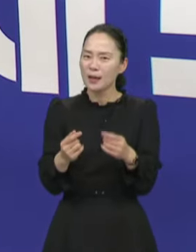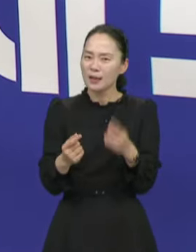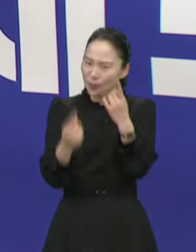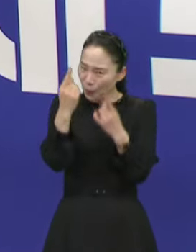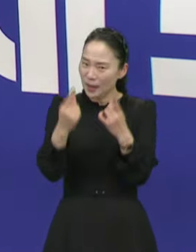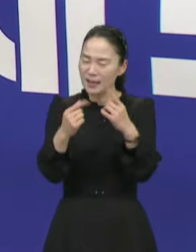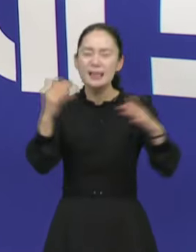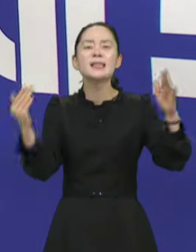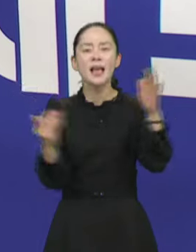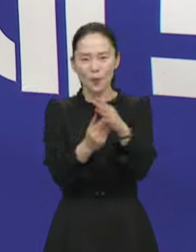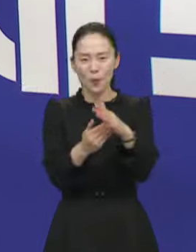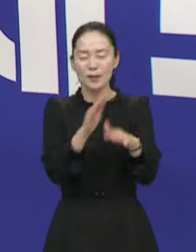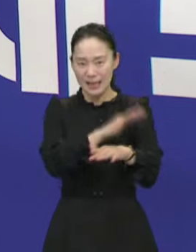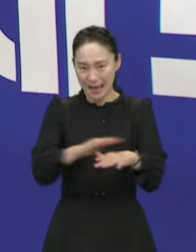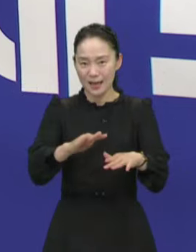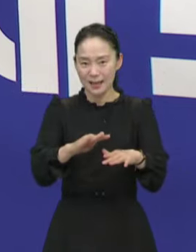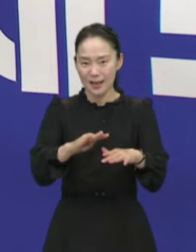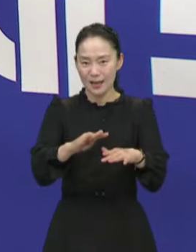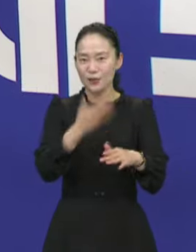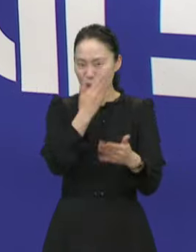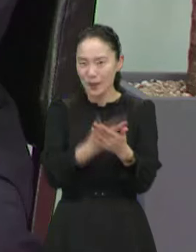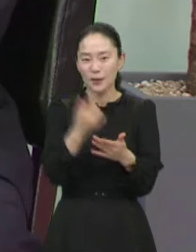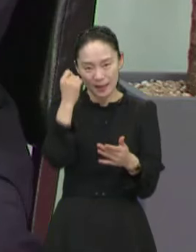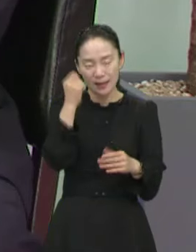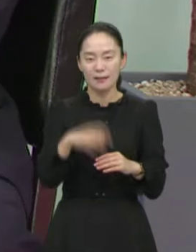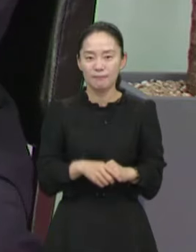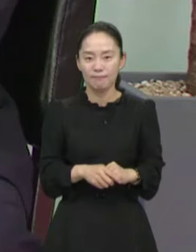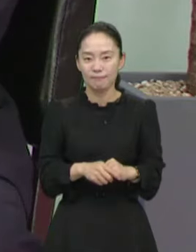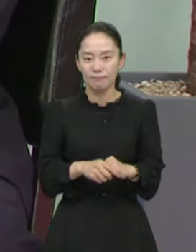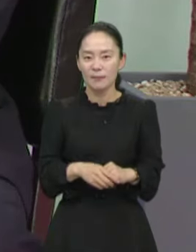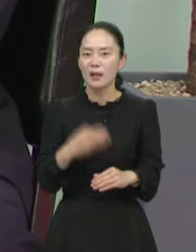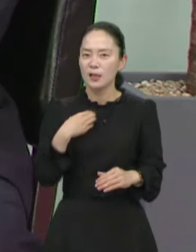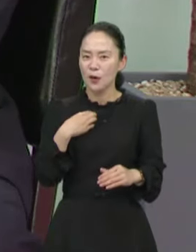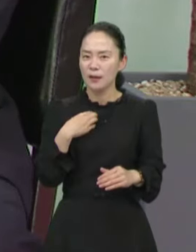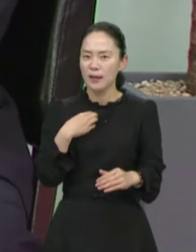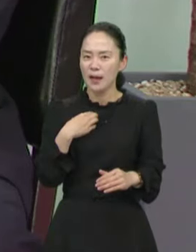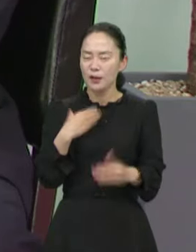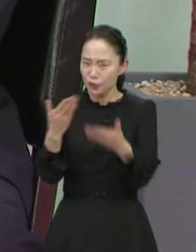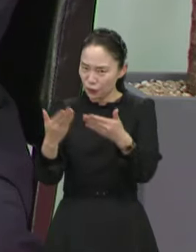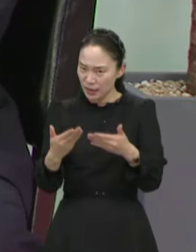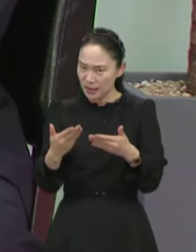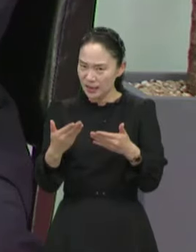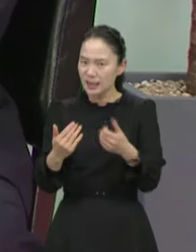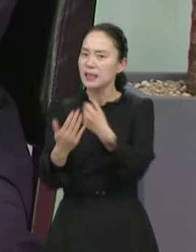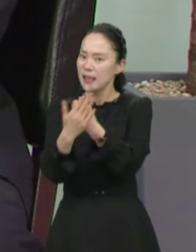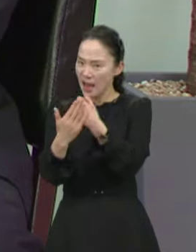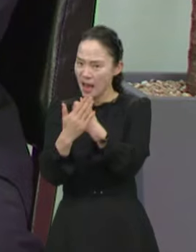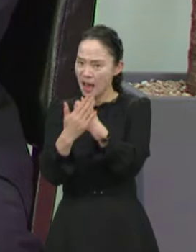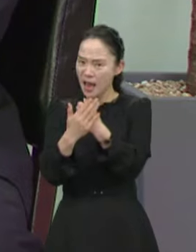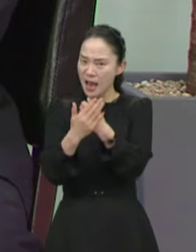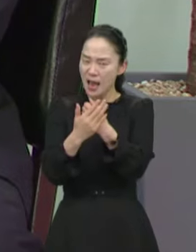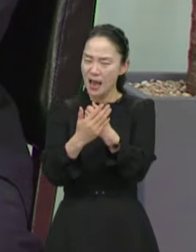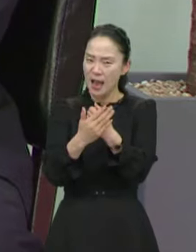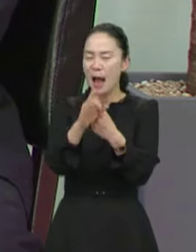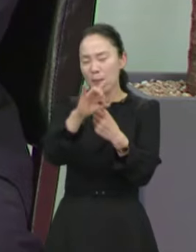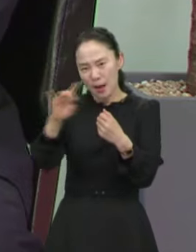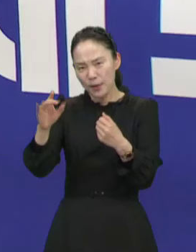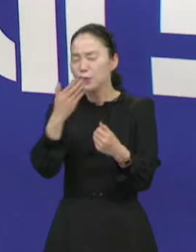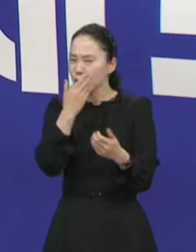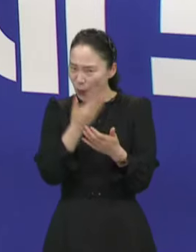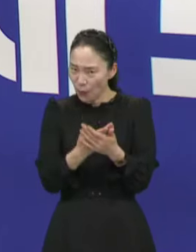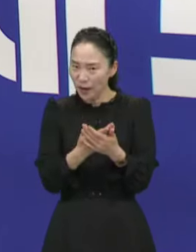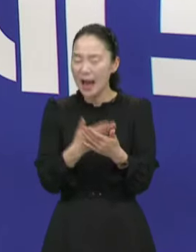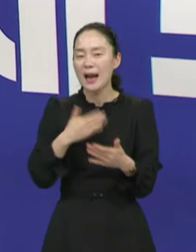최고 더 잘하는 것이라고 생각 합니다 저한테 주신 한 표 한 표의 무게가 얼마나 무거운지 너무 잘 알고 있기